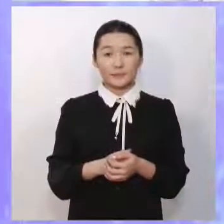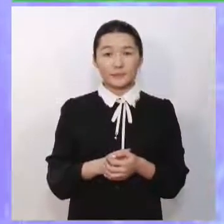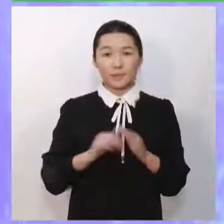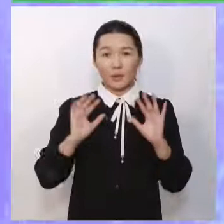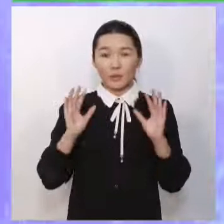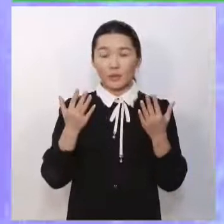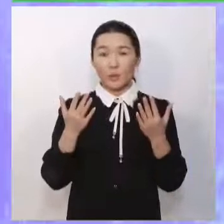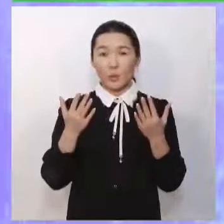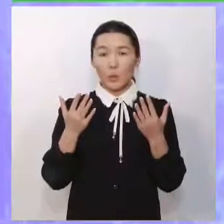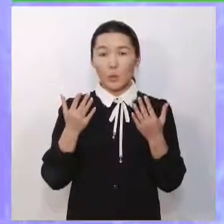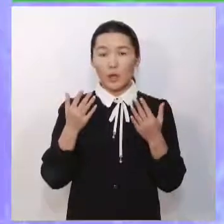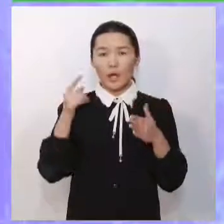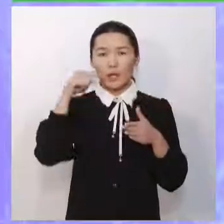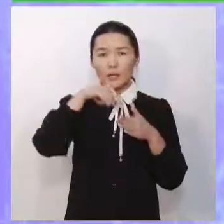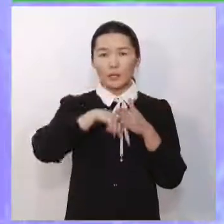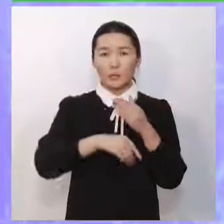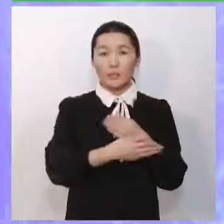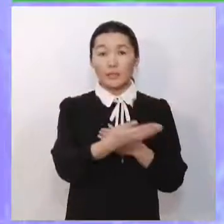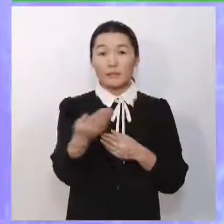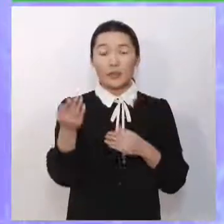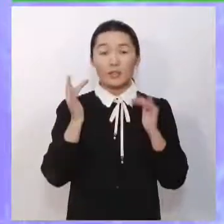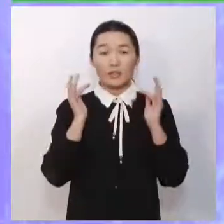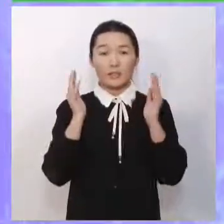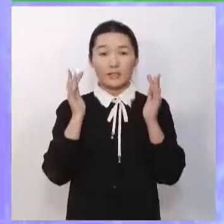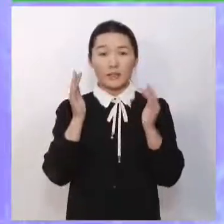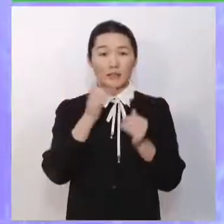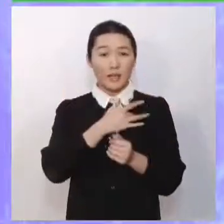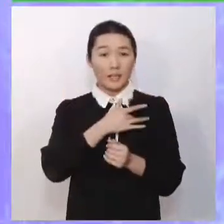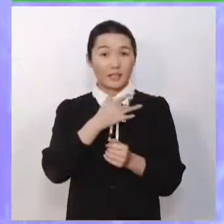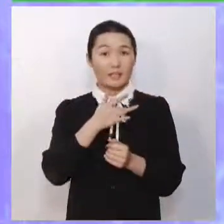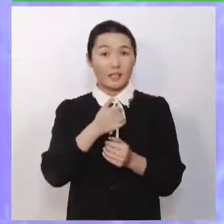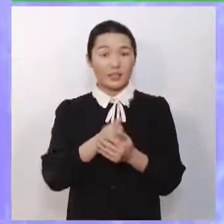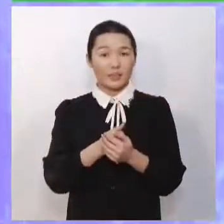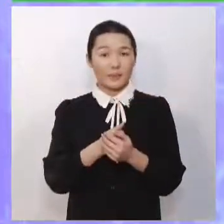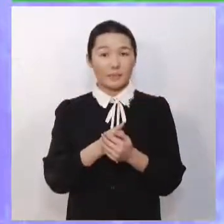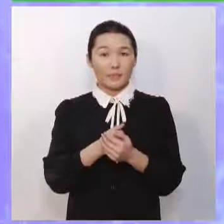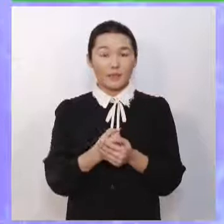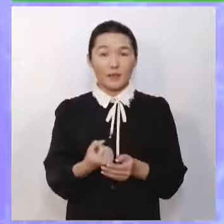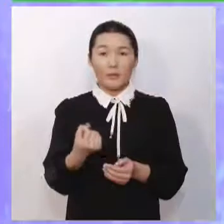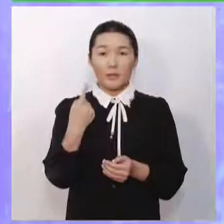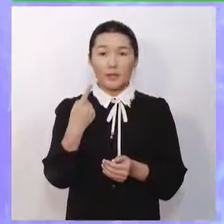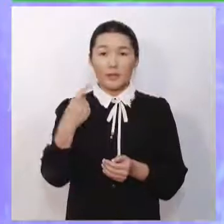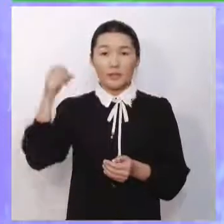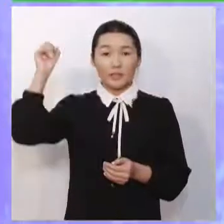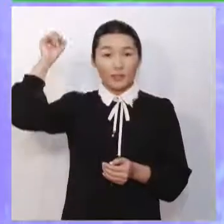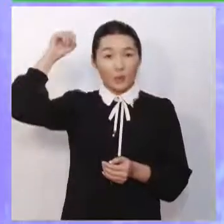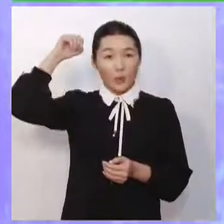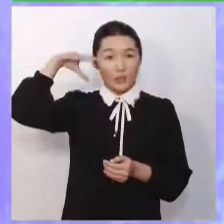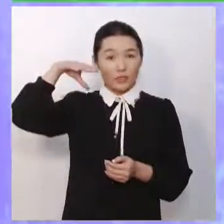Вдруг из глубины вашего сада, из сердца, появился солнечный